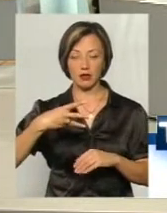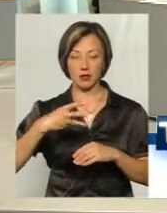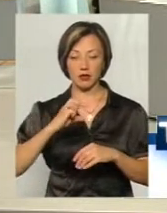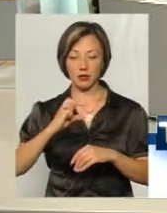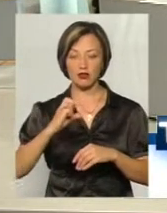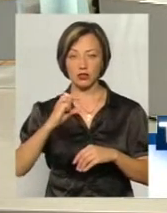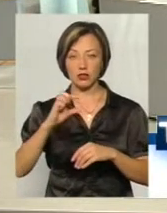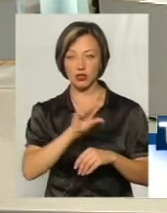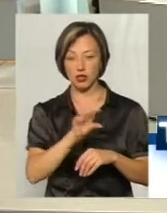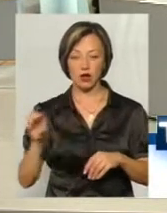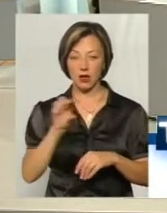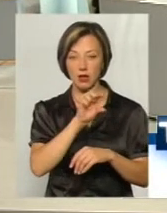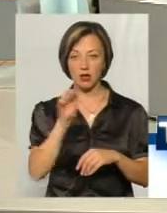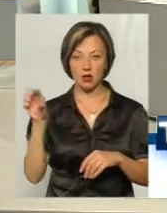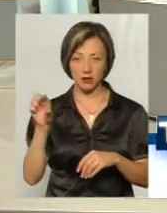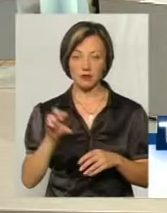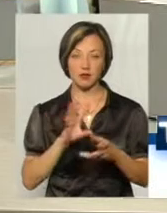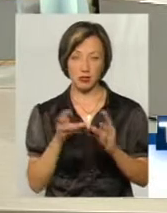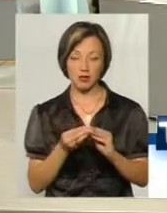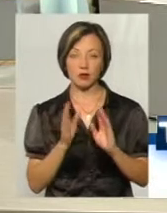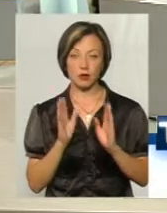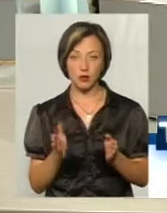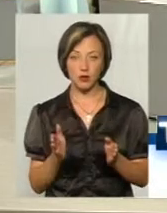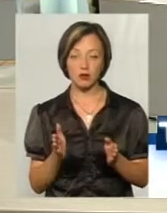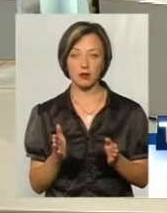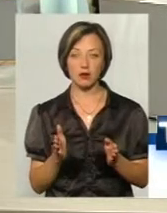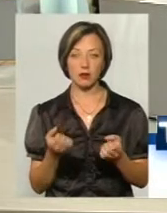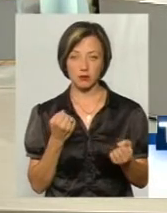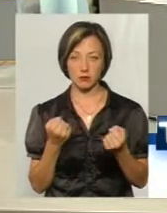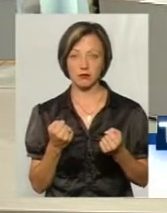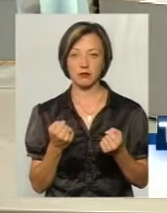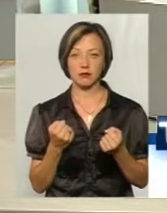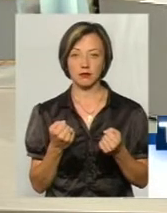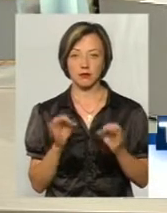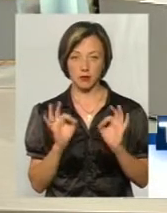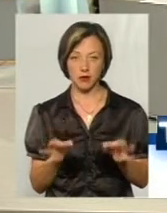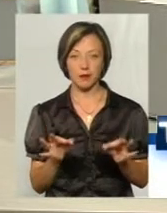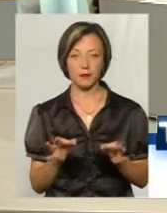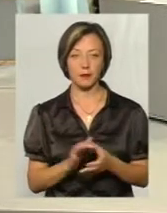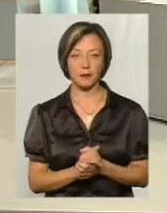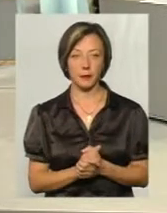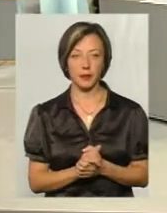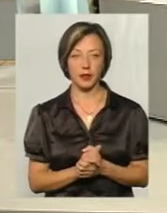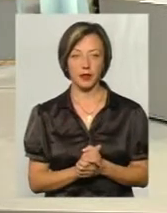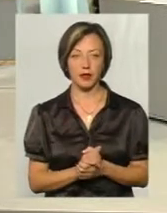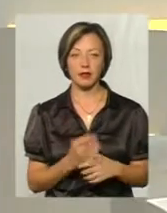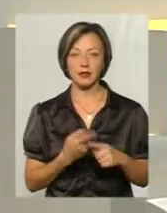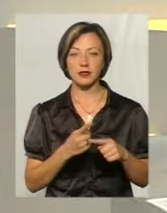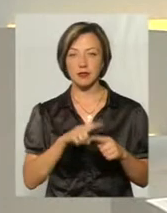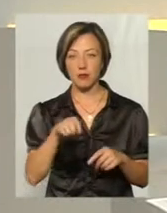асфальтобетону, в тому числі верхній шар щемига. Оце буде така конструктивна вирішення питання. Є, в